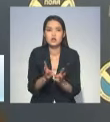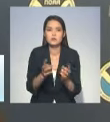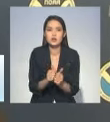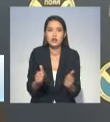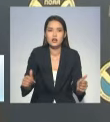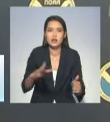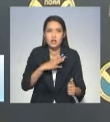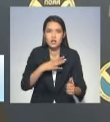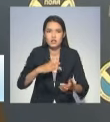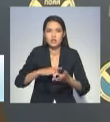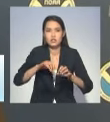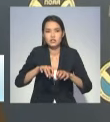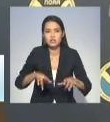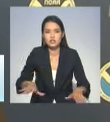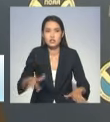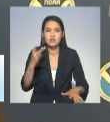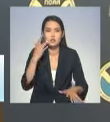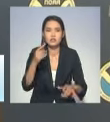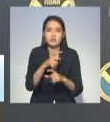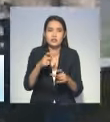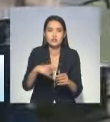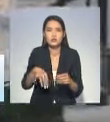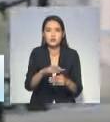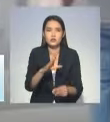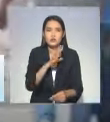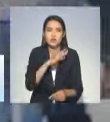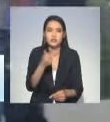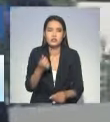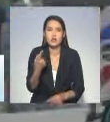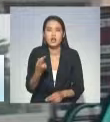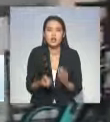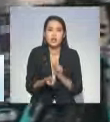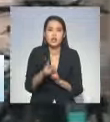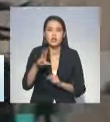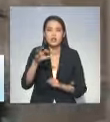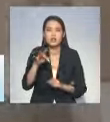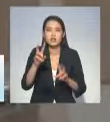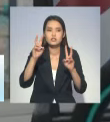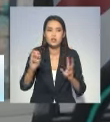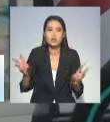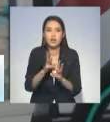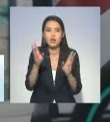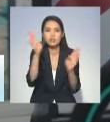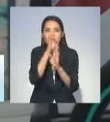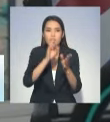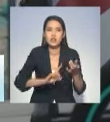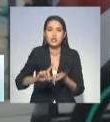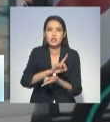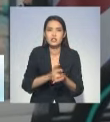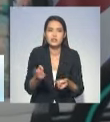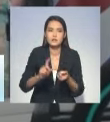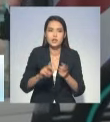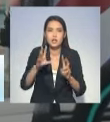идеальная схема ветра, которая только подливает масло в огонь. Одной из причин пожаров в Канаде называют изменение климата. Такую версию озвучили